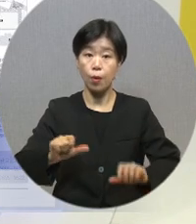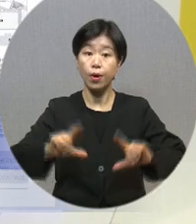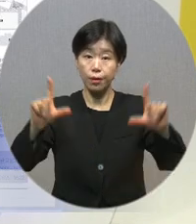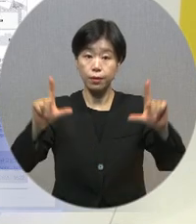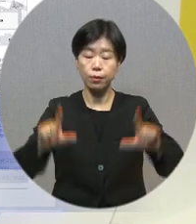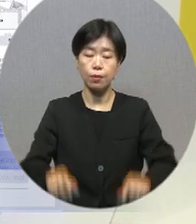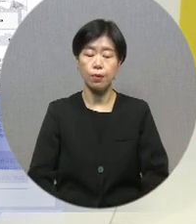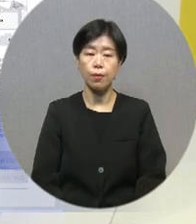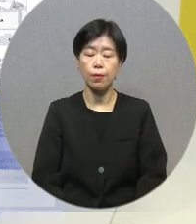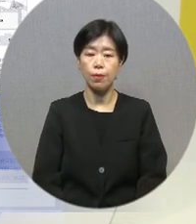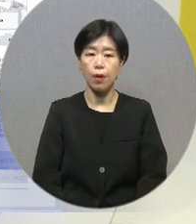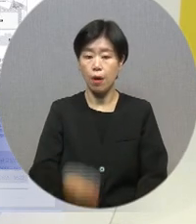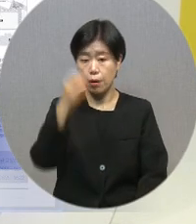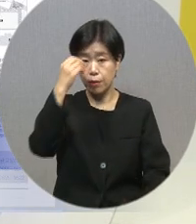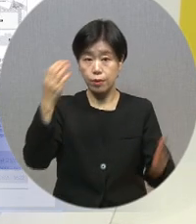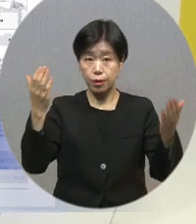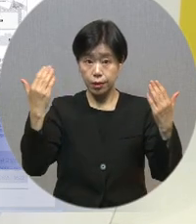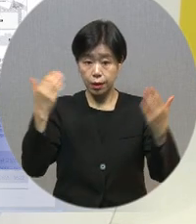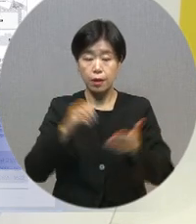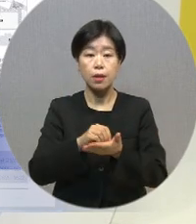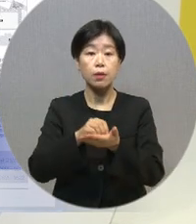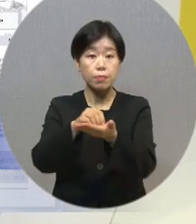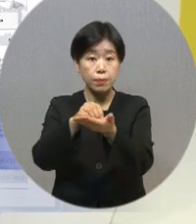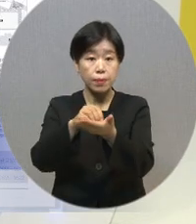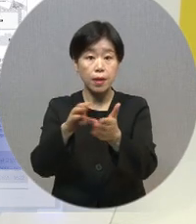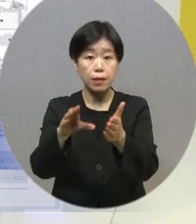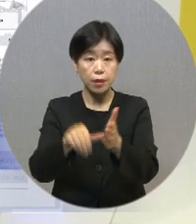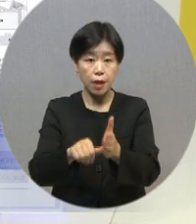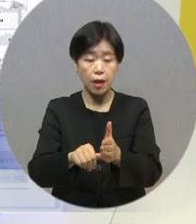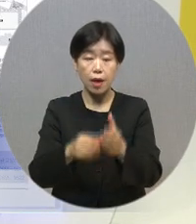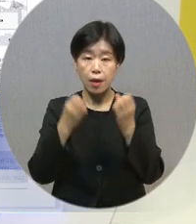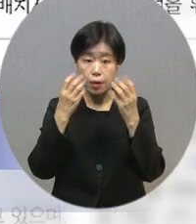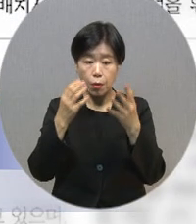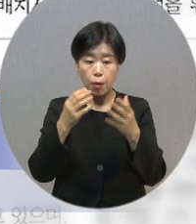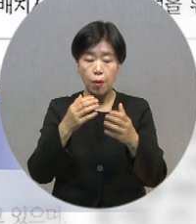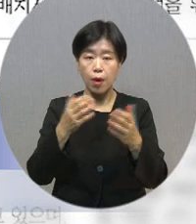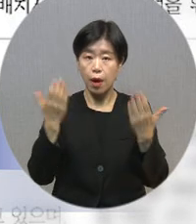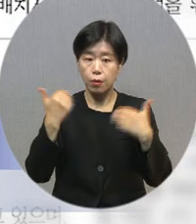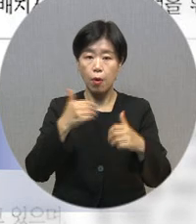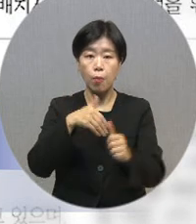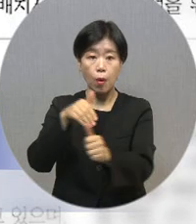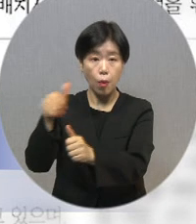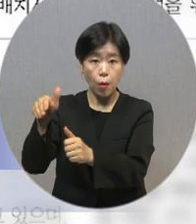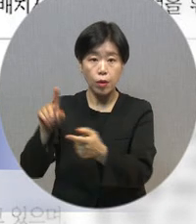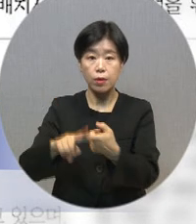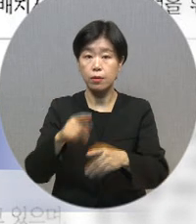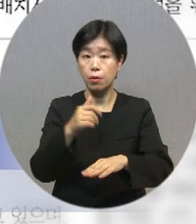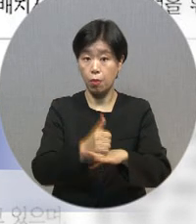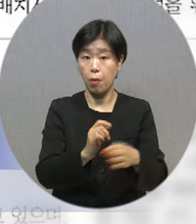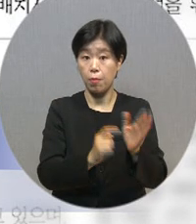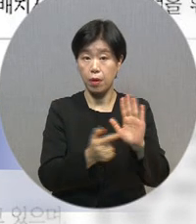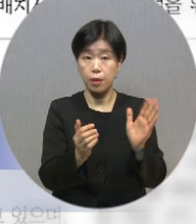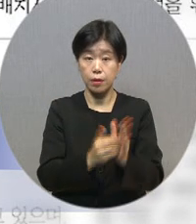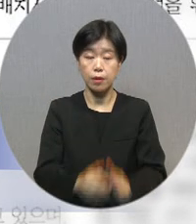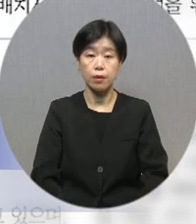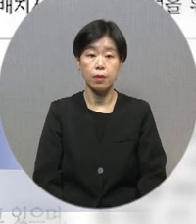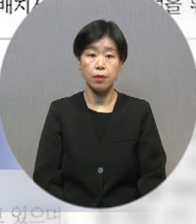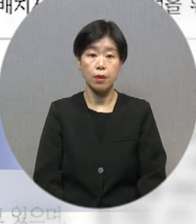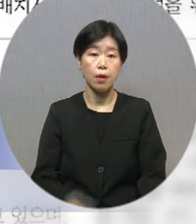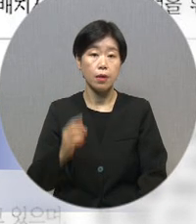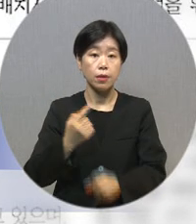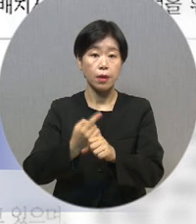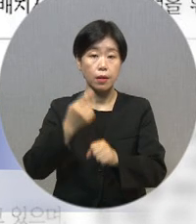고등학교 입학 신입생 선정 배치 결과를 발표했다는 기사입니다 내년 서울 내 고교 특수교육 대상